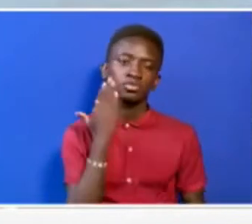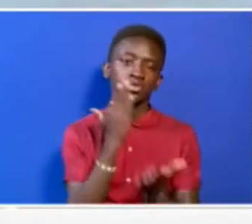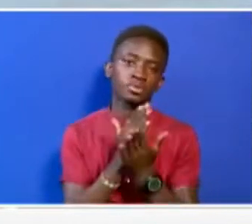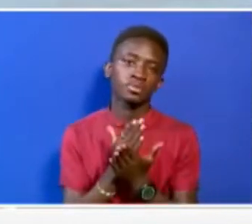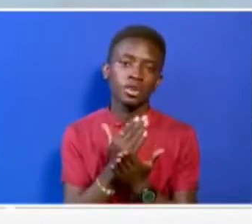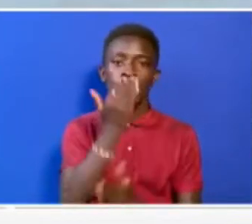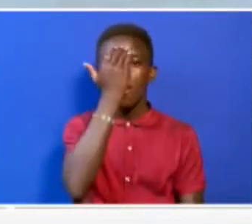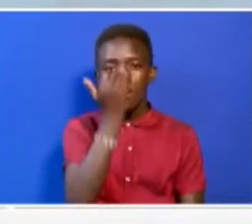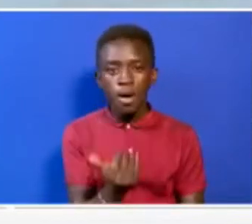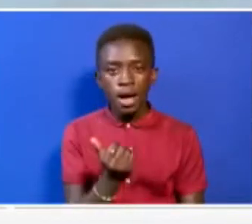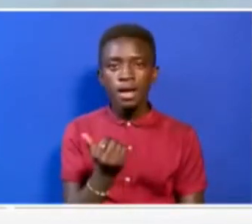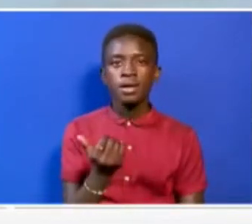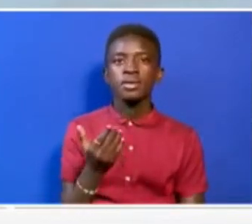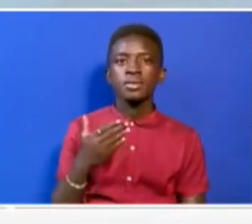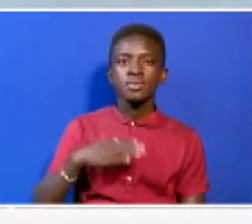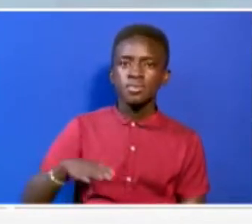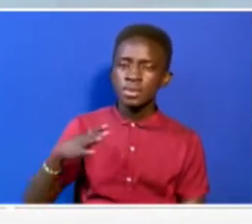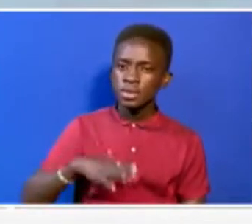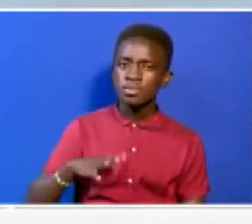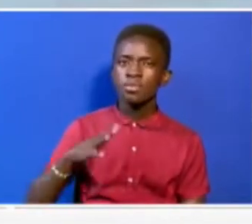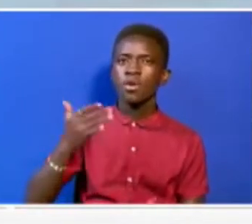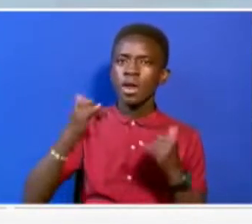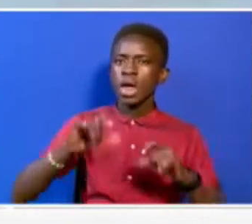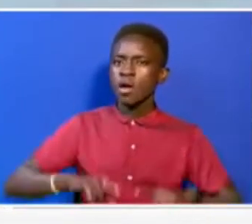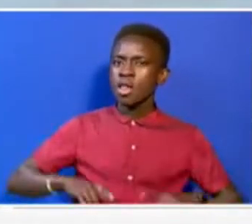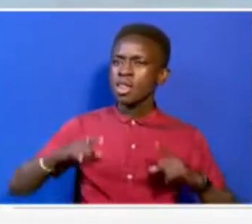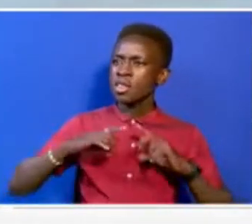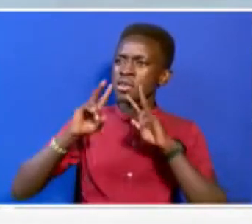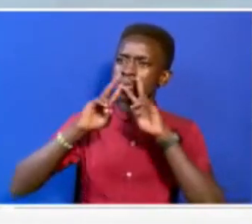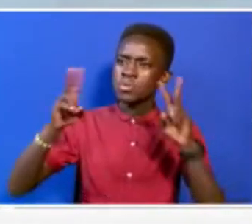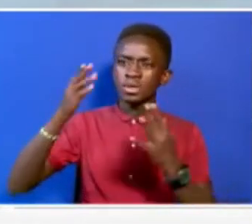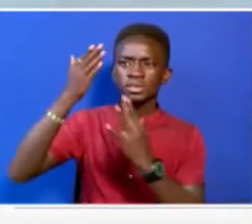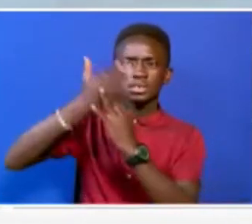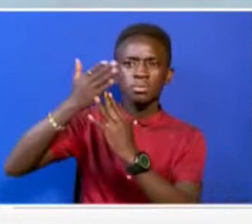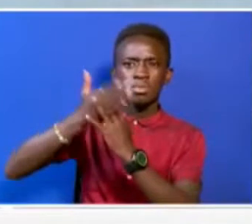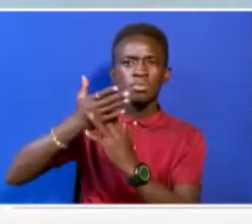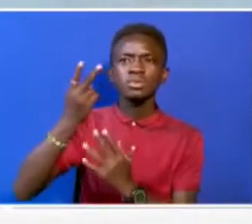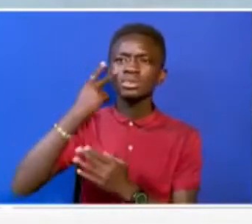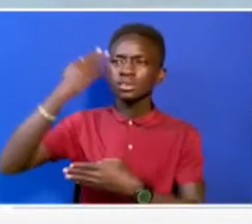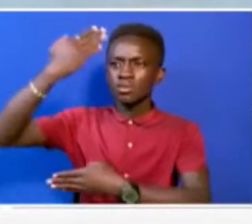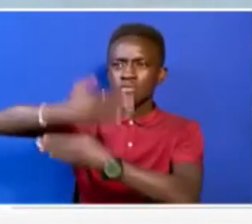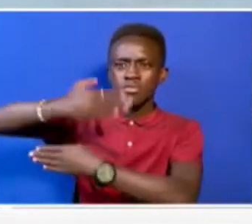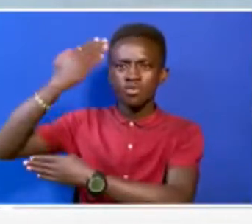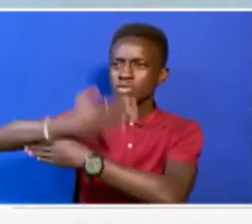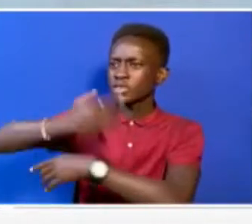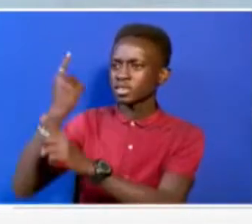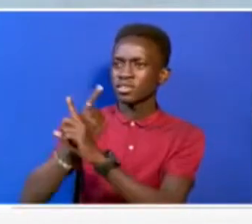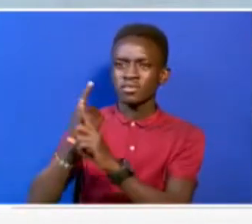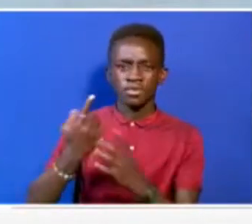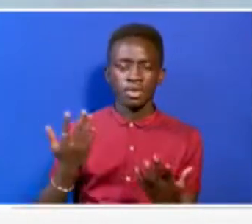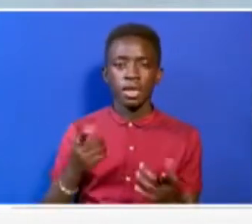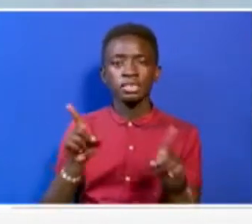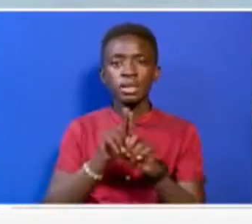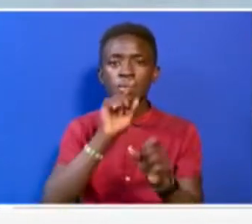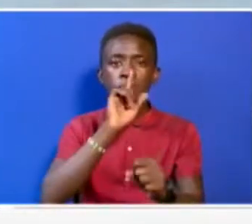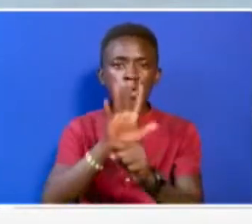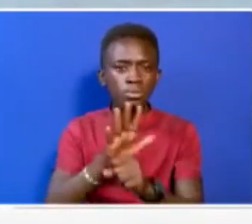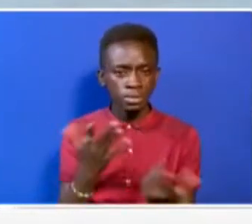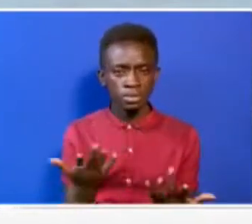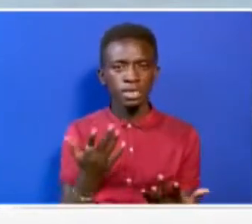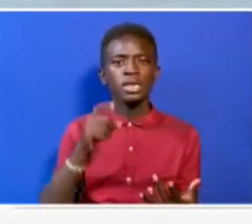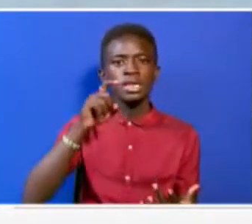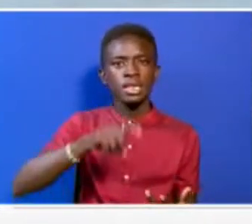watu yetu wanaanza kukaa sawasawa kwa mipaka. Na vile tuliwaahidi, already tutakuwa na more than